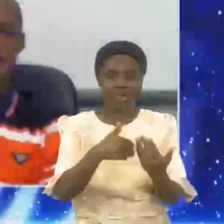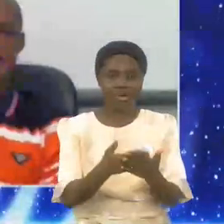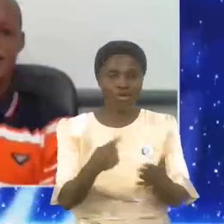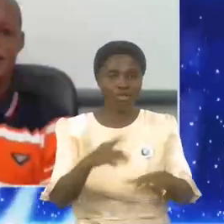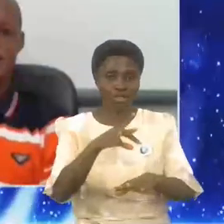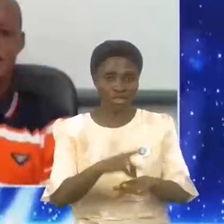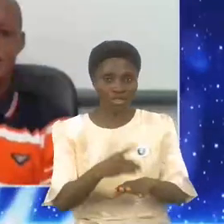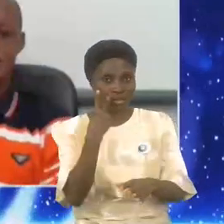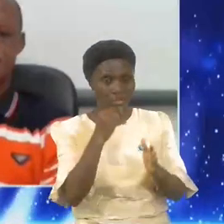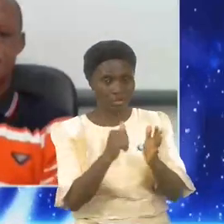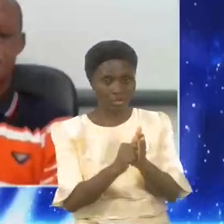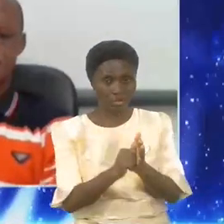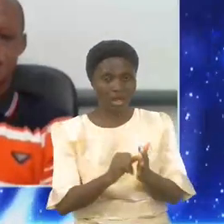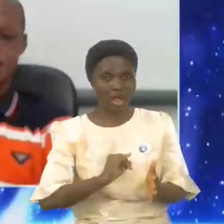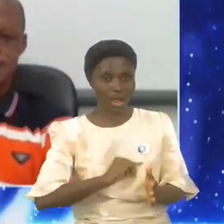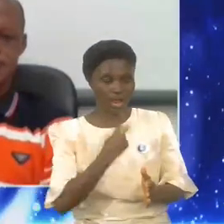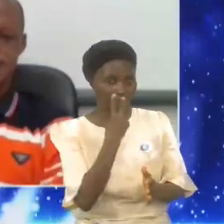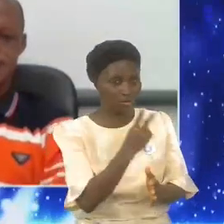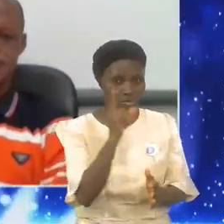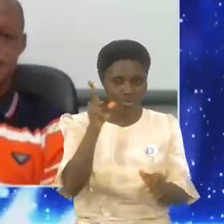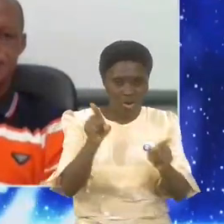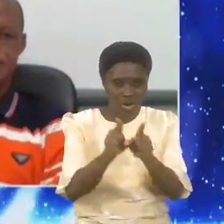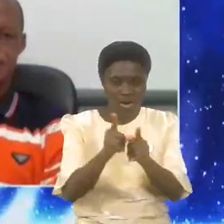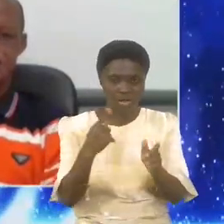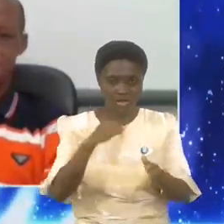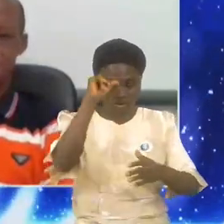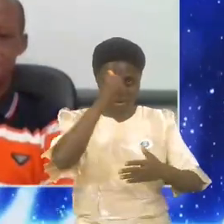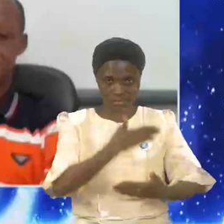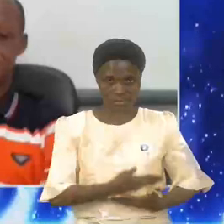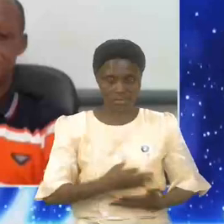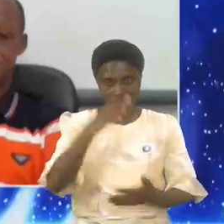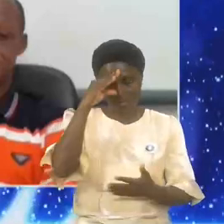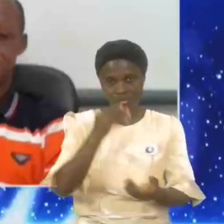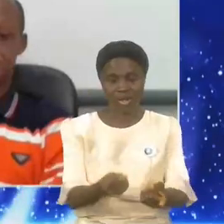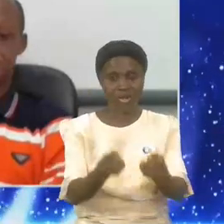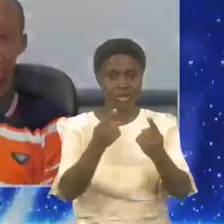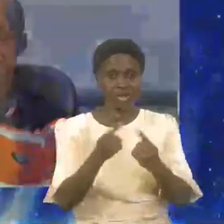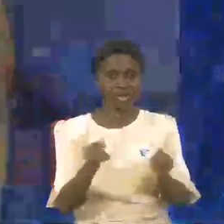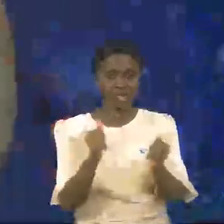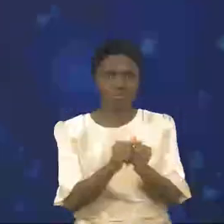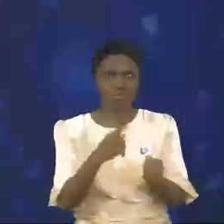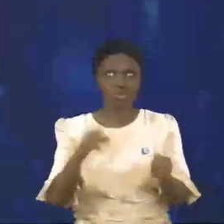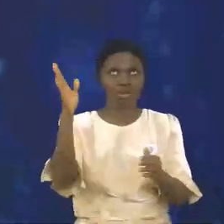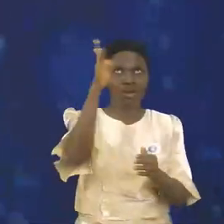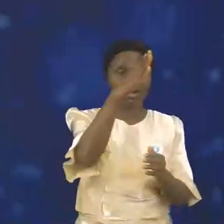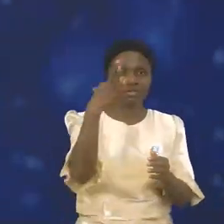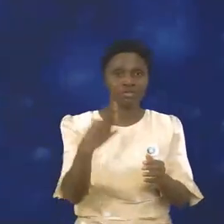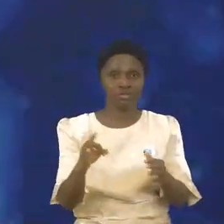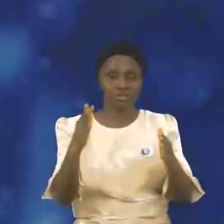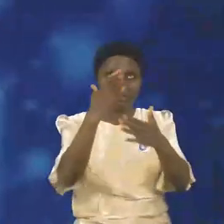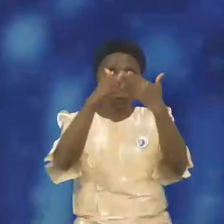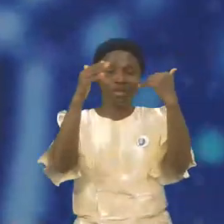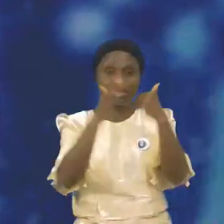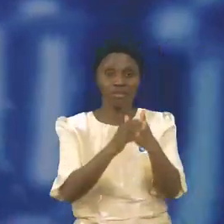tous les empires étaient écrasés et la poussière a rempli la terre est digne dit qu'il a vu je regardais pendant